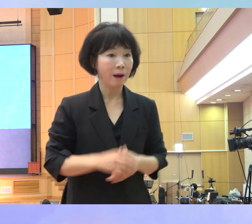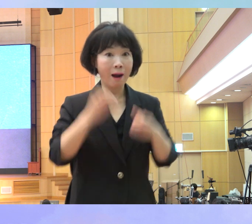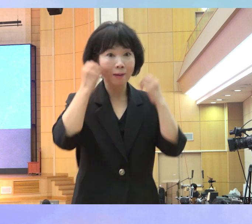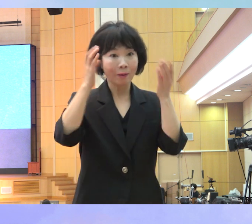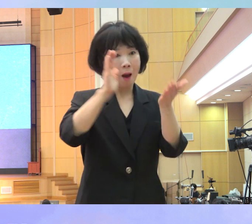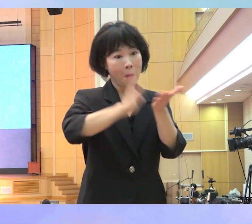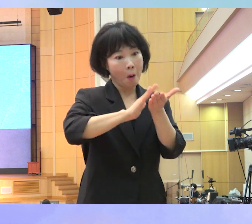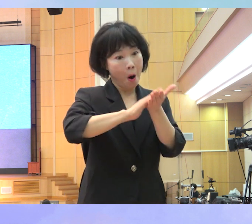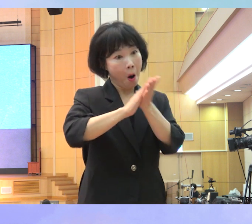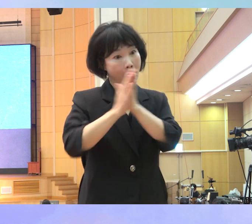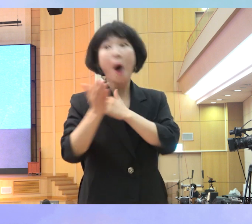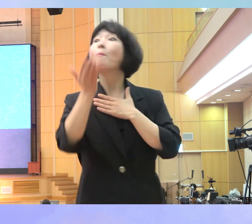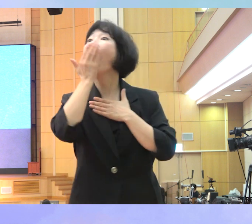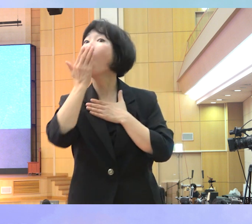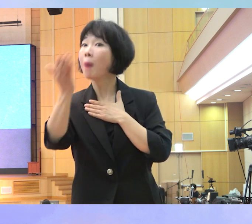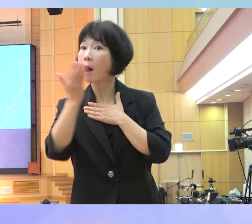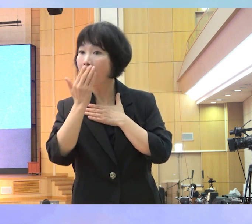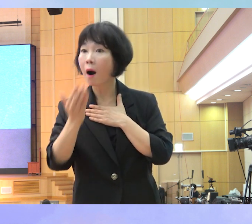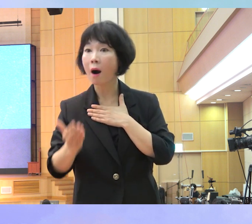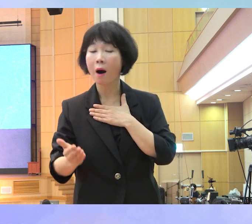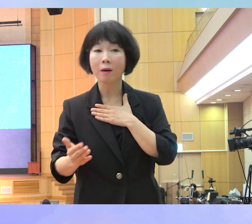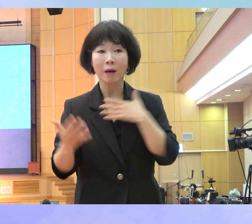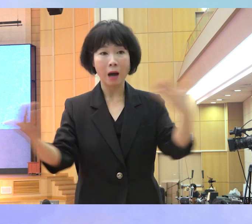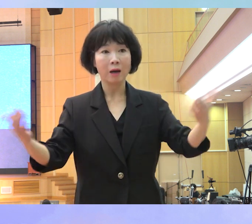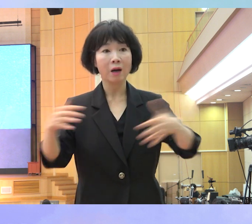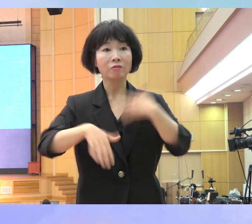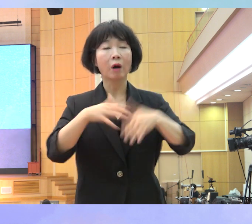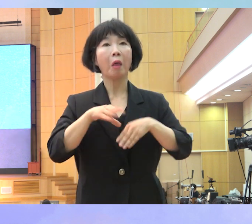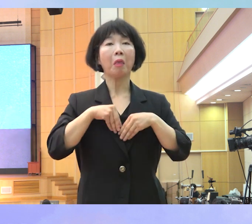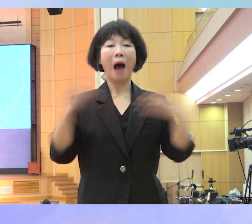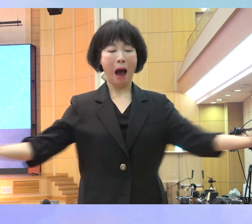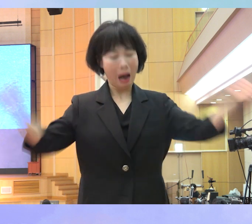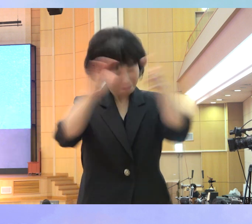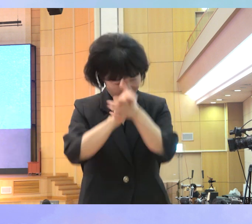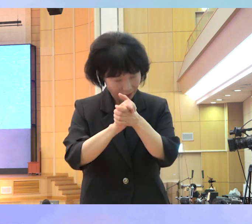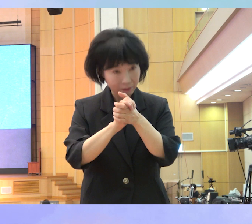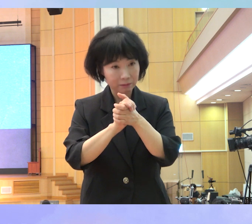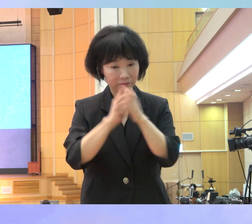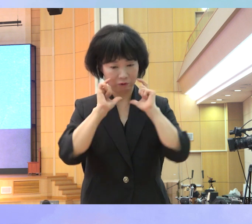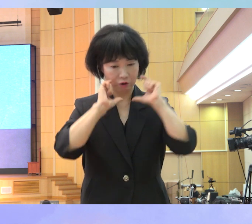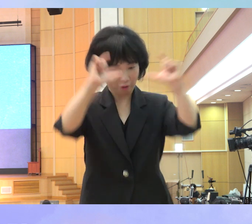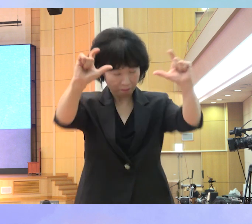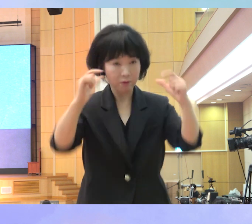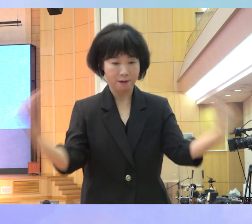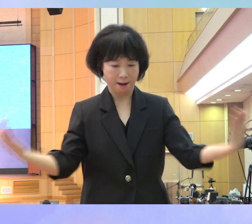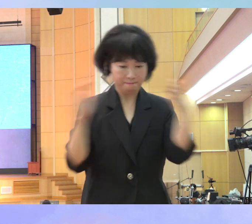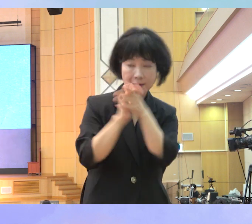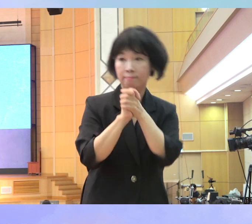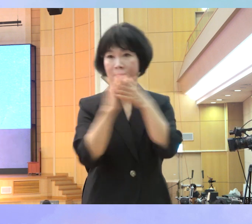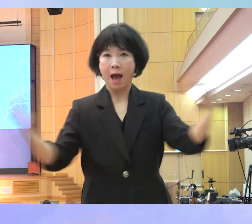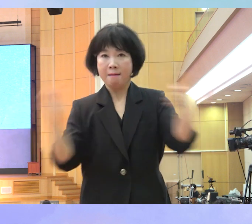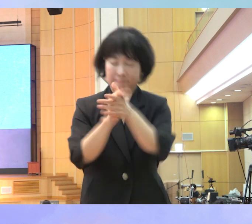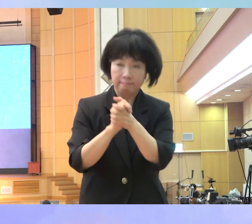달라지지요? 아멘도 여러분 입으로 선포하는 거예요. 선포하는 거예요. 여러분이 아멘하고